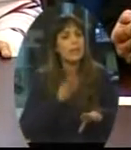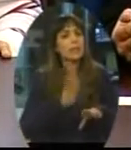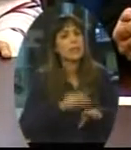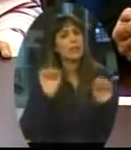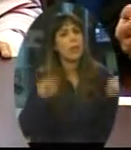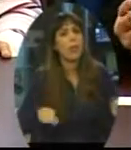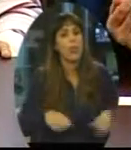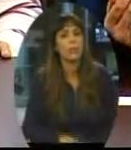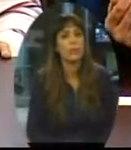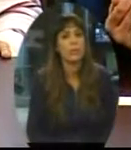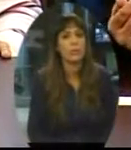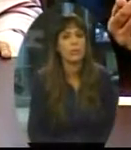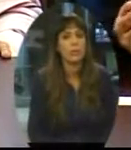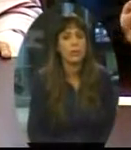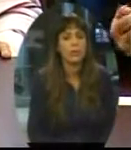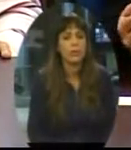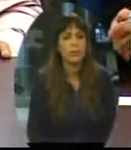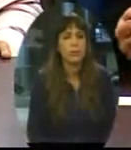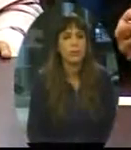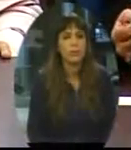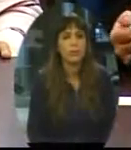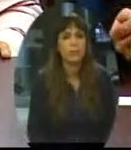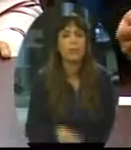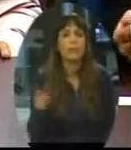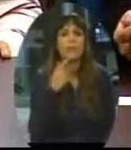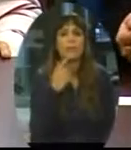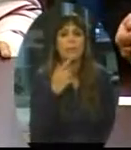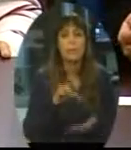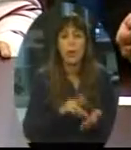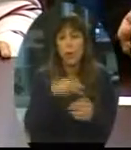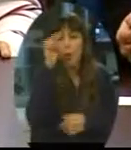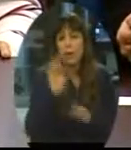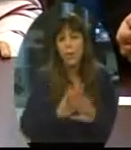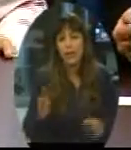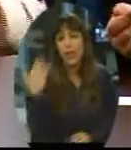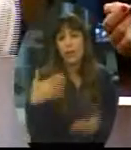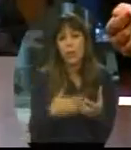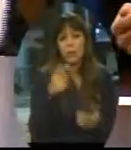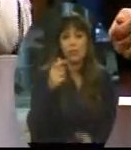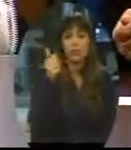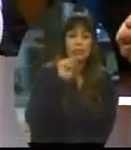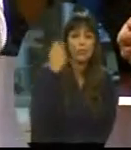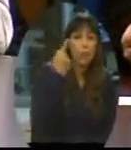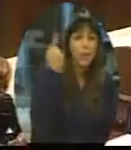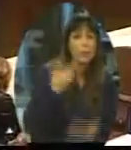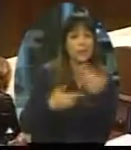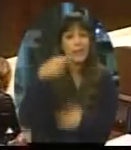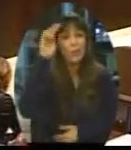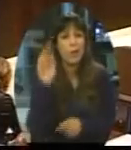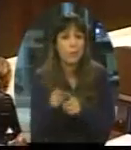ראינו את סיירת ההורים, אז היו פשוט חבר'ה שיכורים והתייחסו אליהם ממש כאילו זה כזה בסוג של